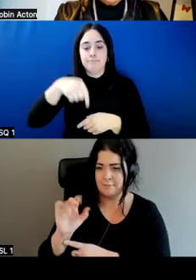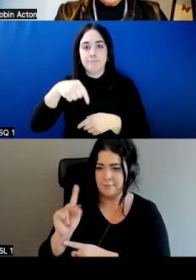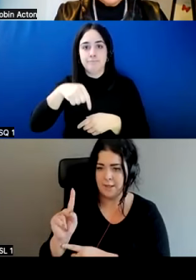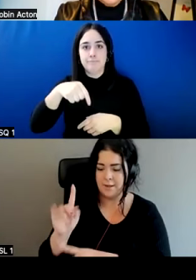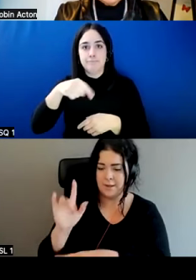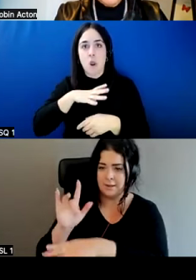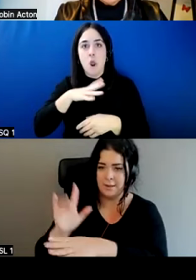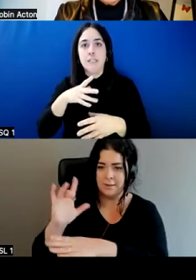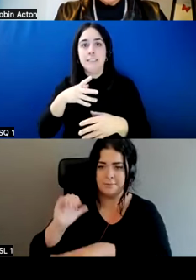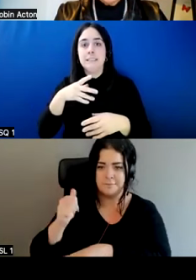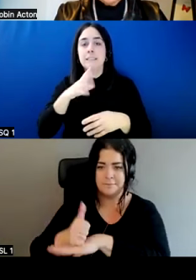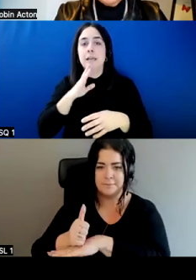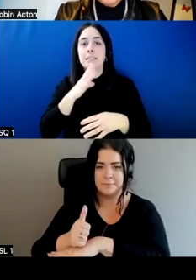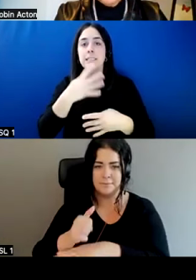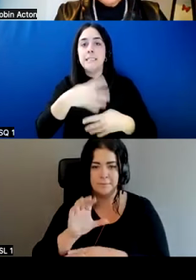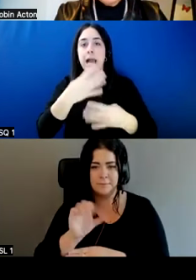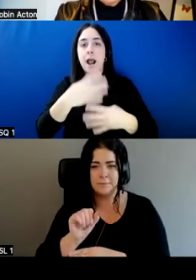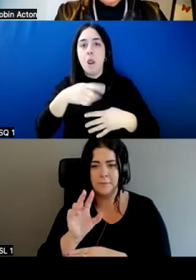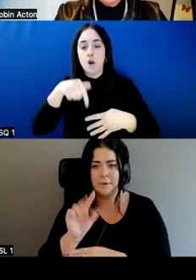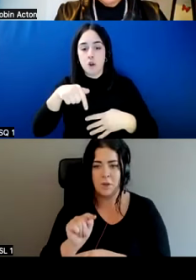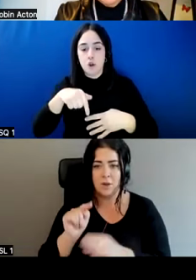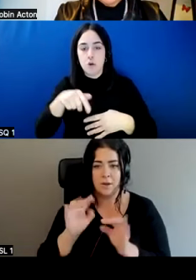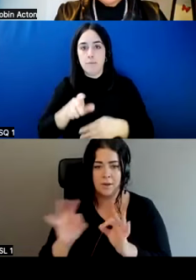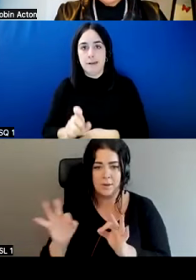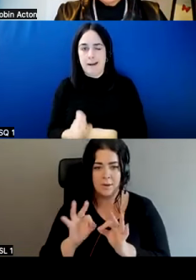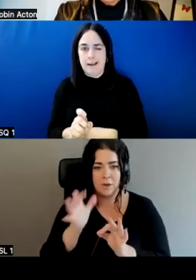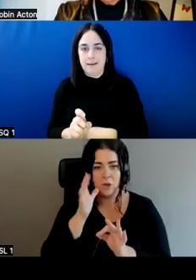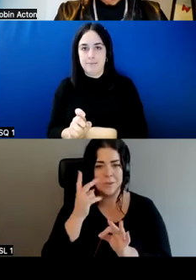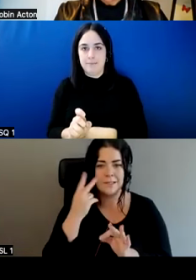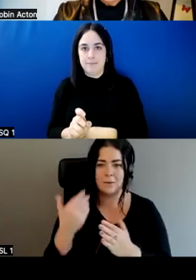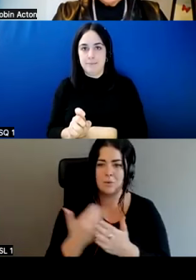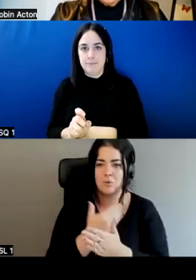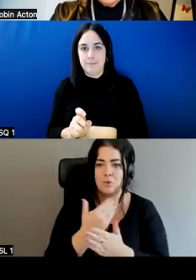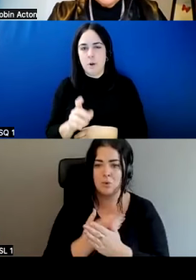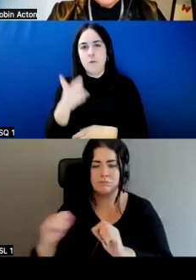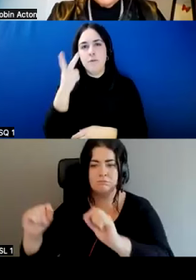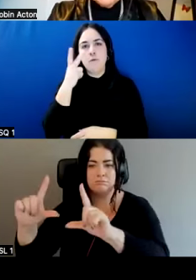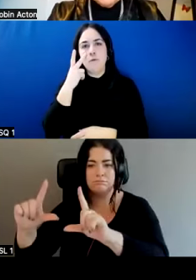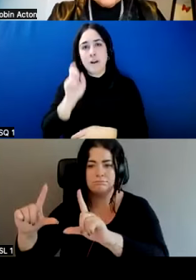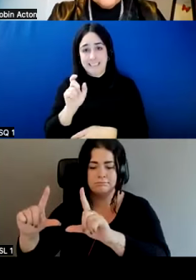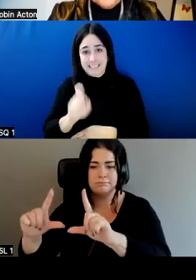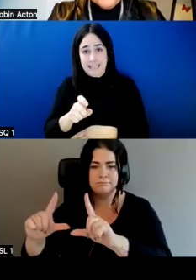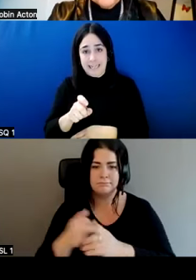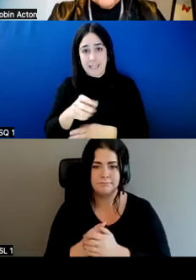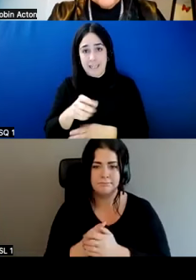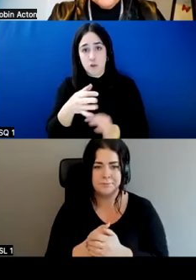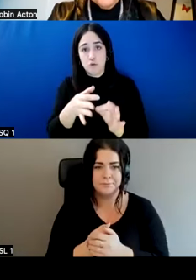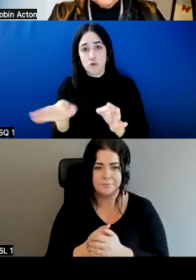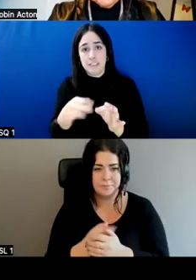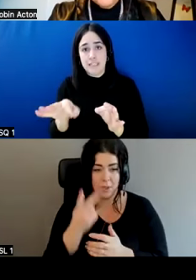dialogue. Les sous-titres apparaîtront dans une nouvelle fenêtre.